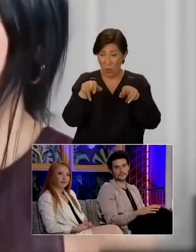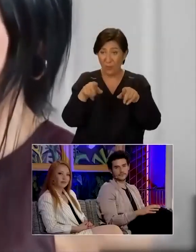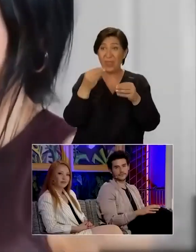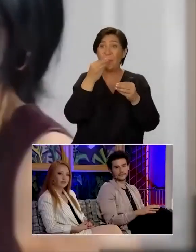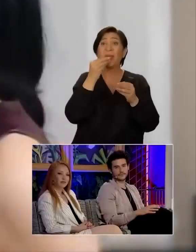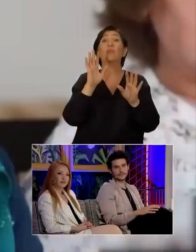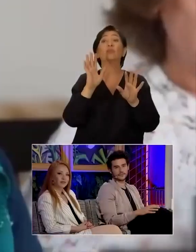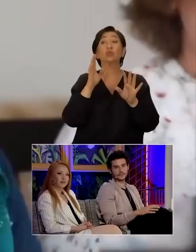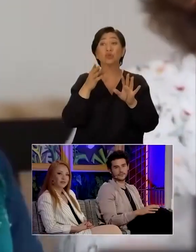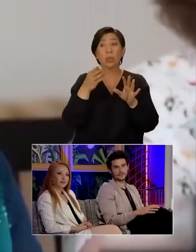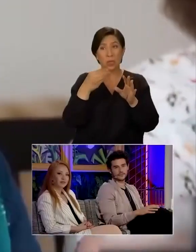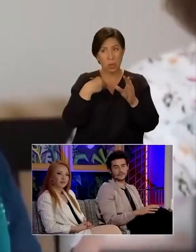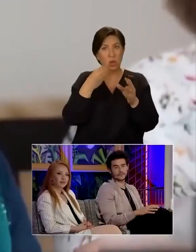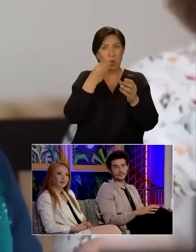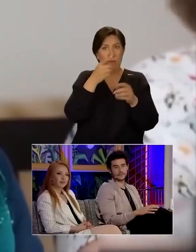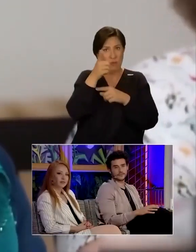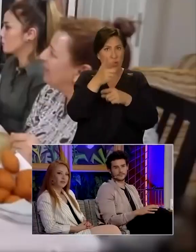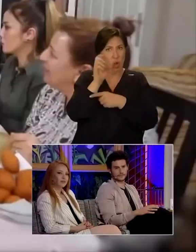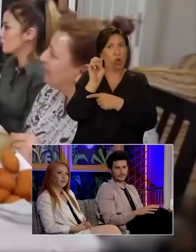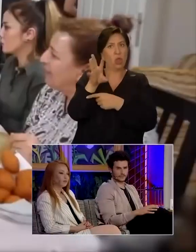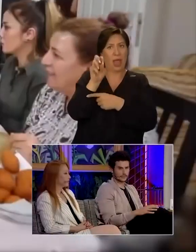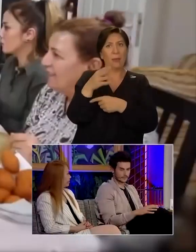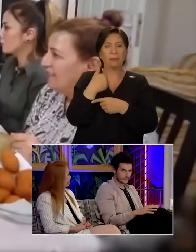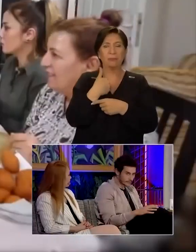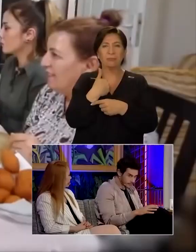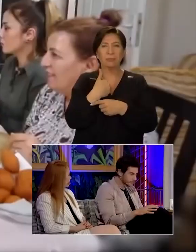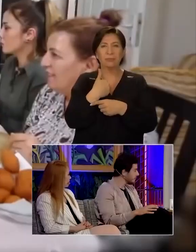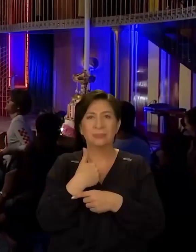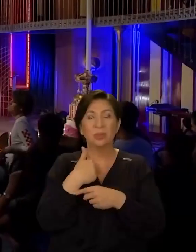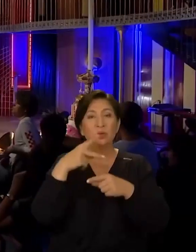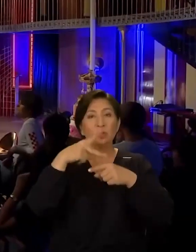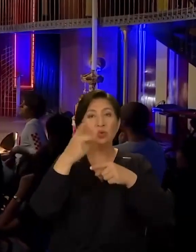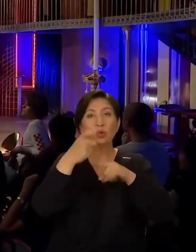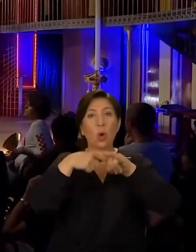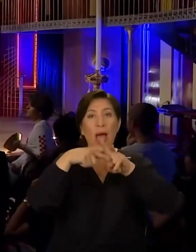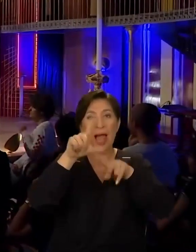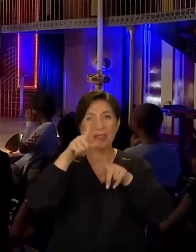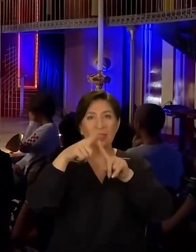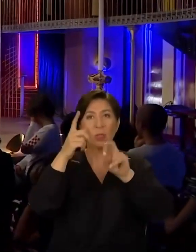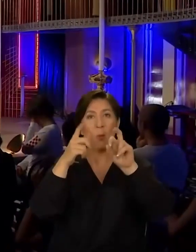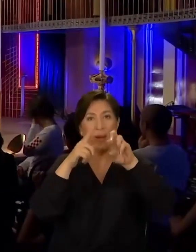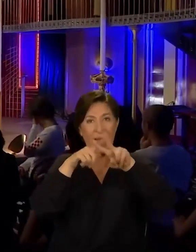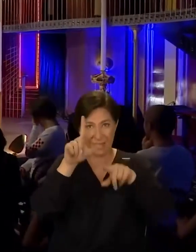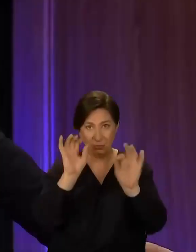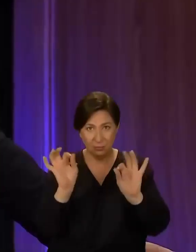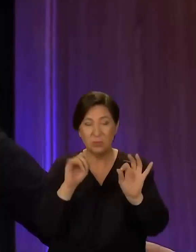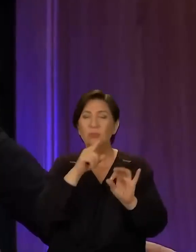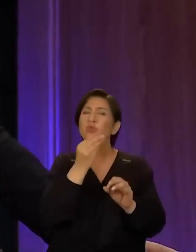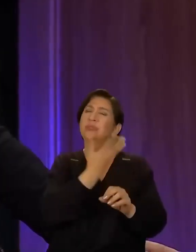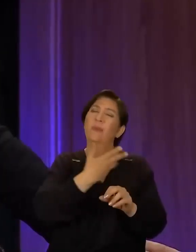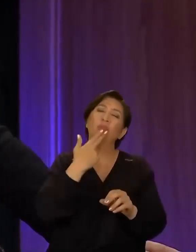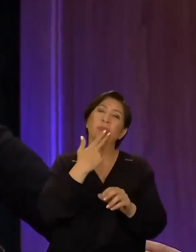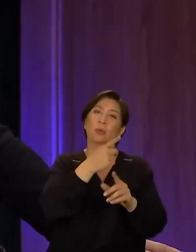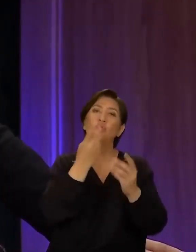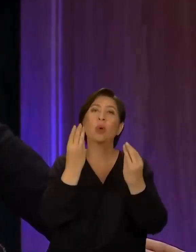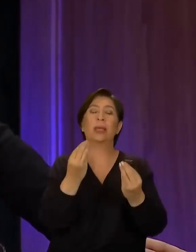Masada mumun bulunması gerekiyor. Bir saniye, sen bir saniye. Mumsuz yemek yemem mi? Dur. Zuhal Topal değil mi? Zuhal Topal'ı çok